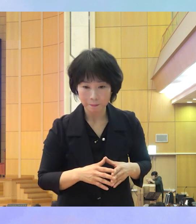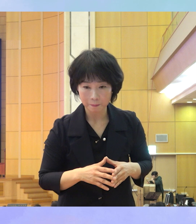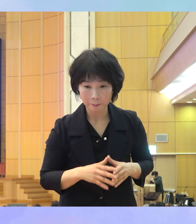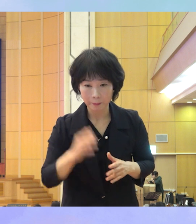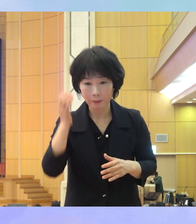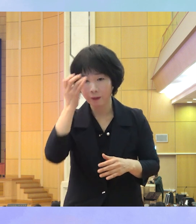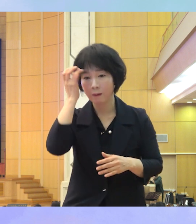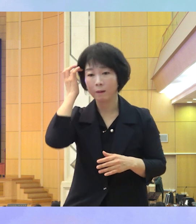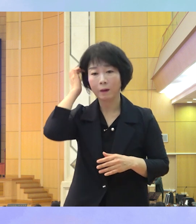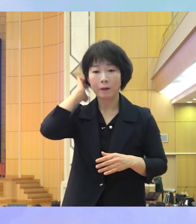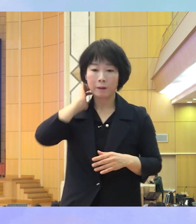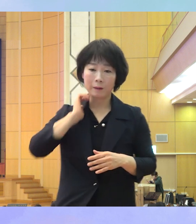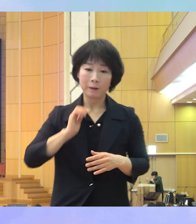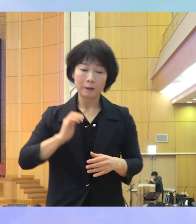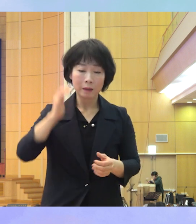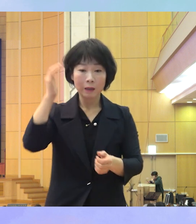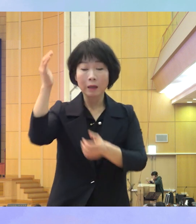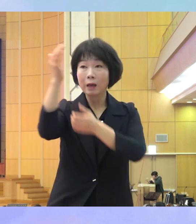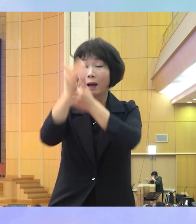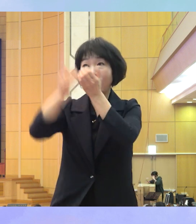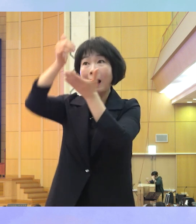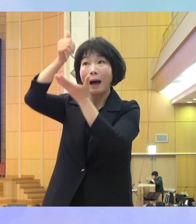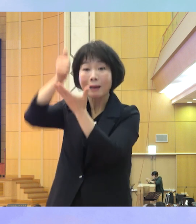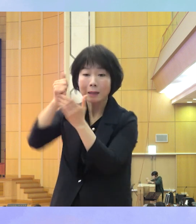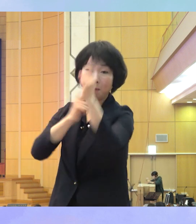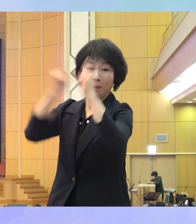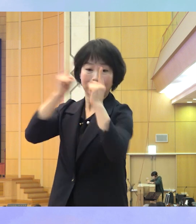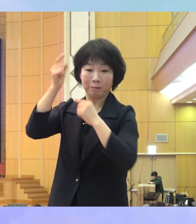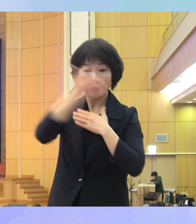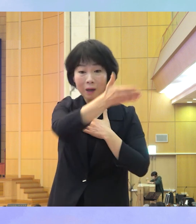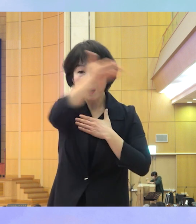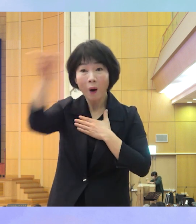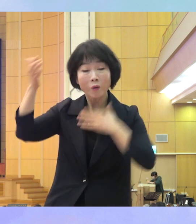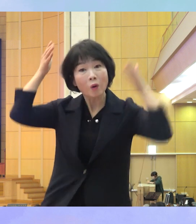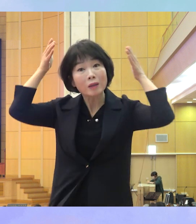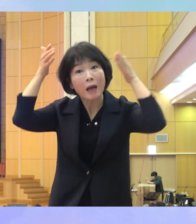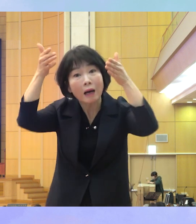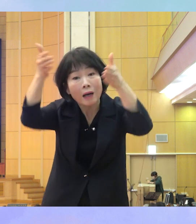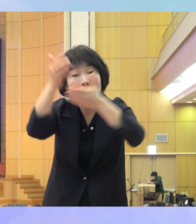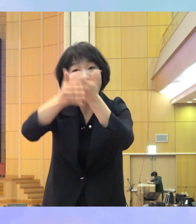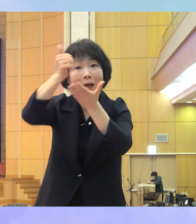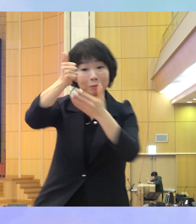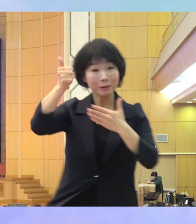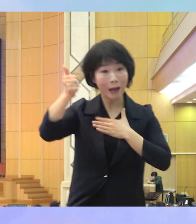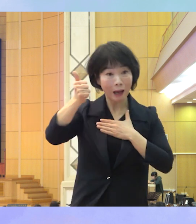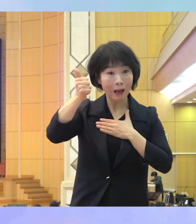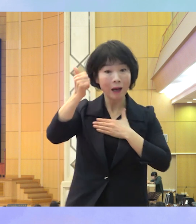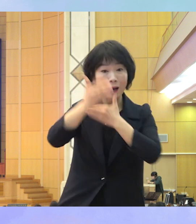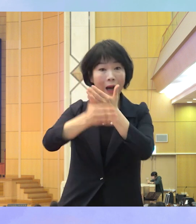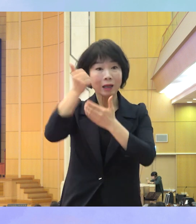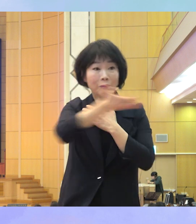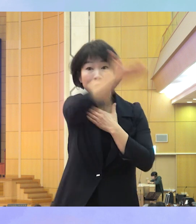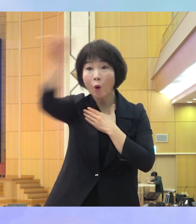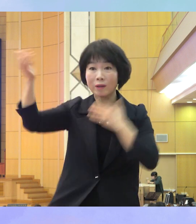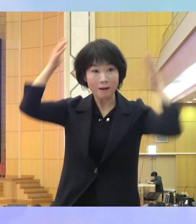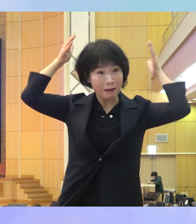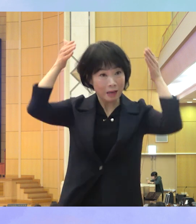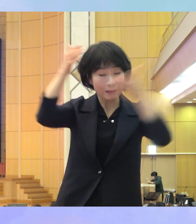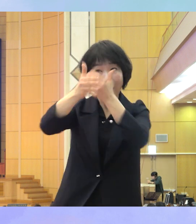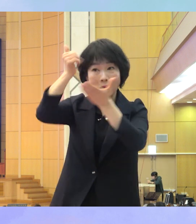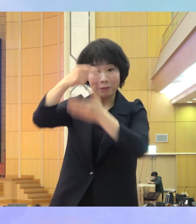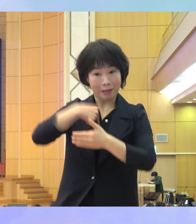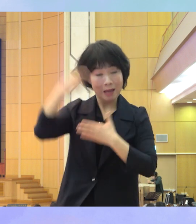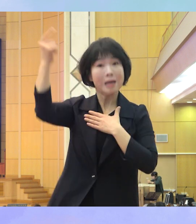여호와의 말씀이니라. 하나님이 말씀하고 있습니다. 너희를 향한 나의 생각은, 우리들을 향한 하나님의